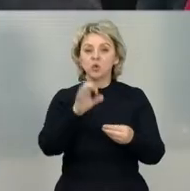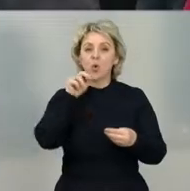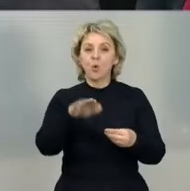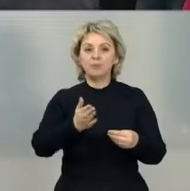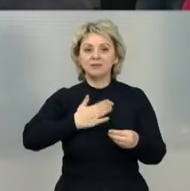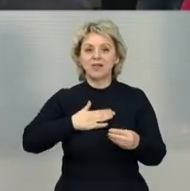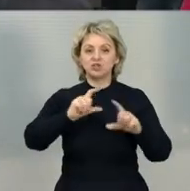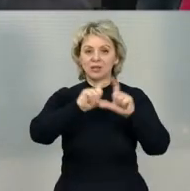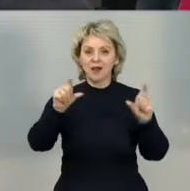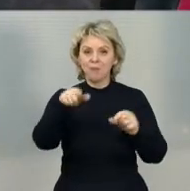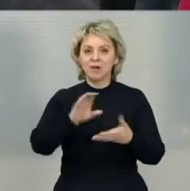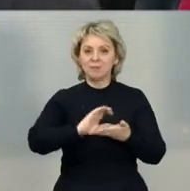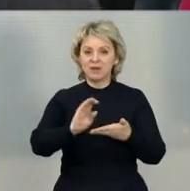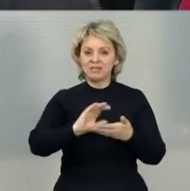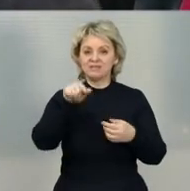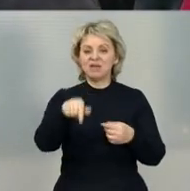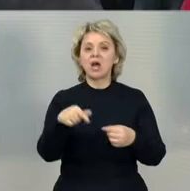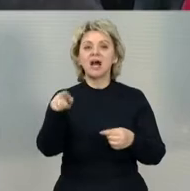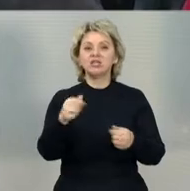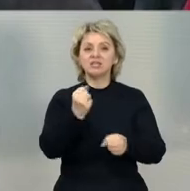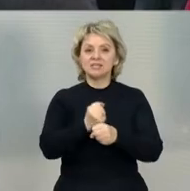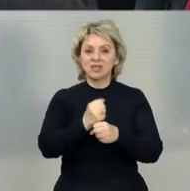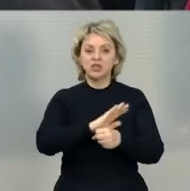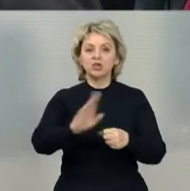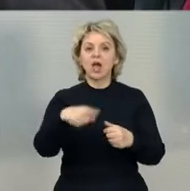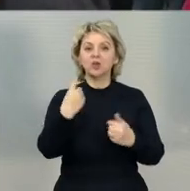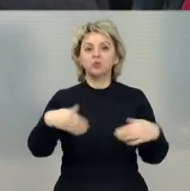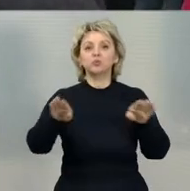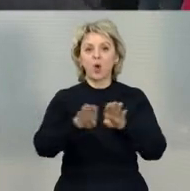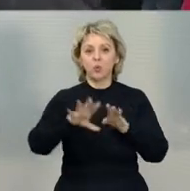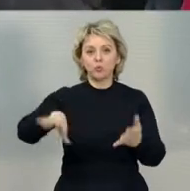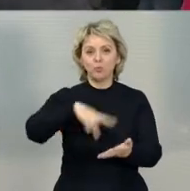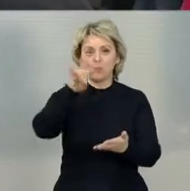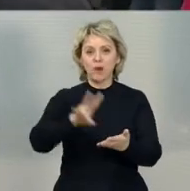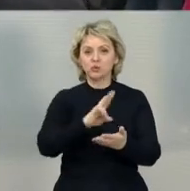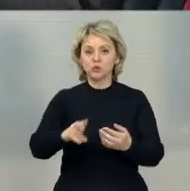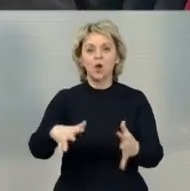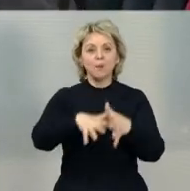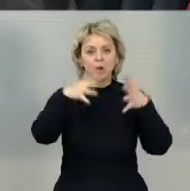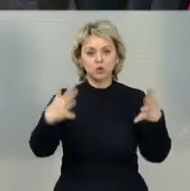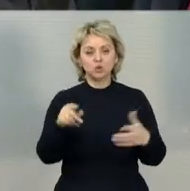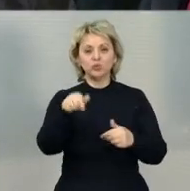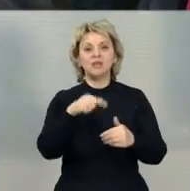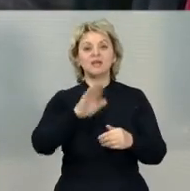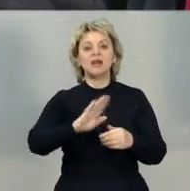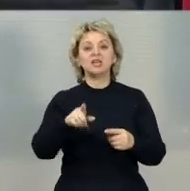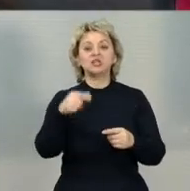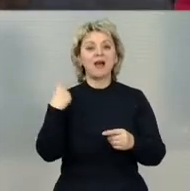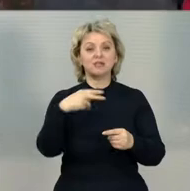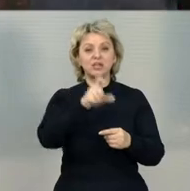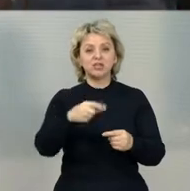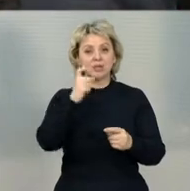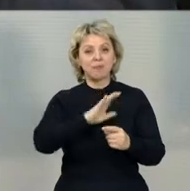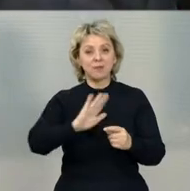опыт нашей компании-производителя. Они ведь изготовили не одну уже такую Пасху-гигант. И хотя англичане не очень-то